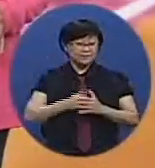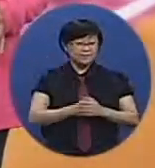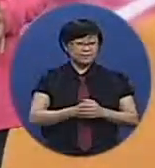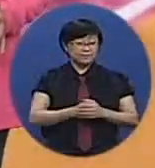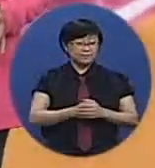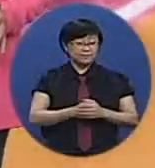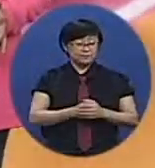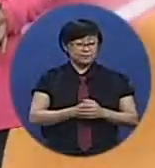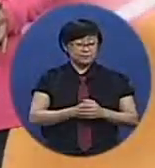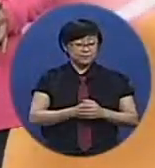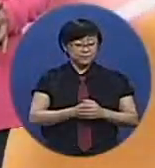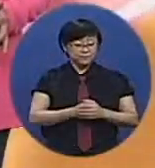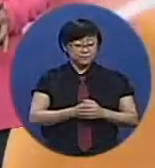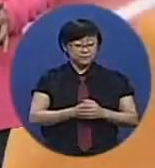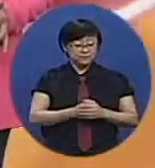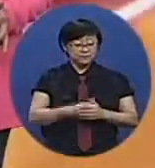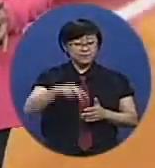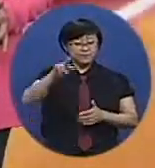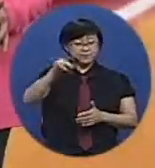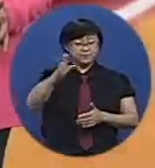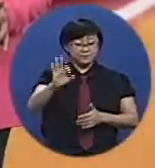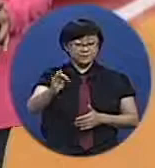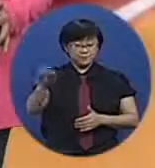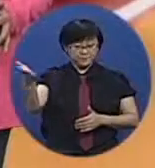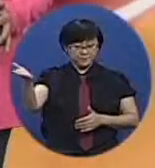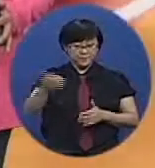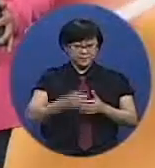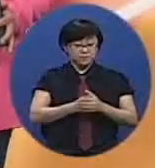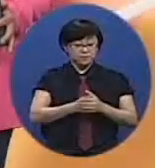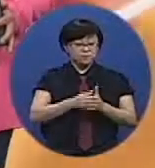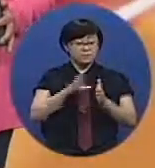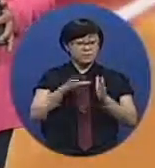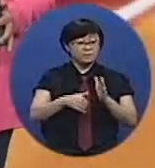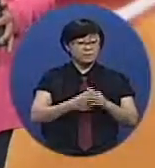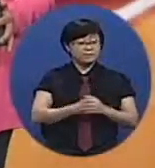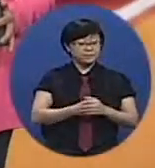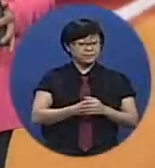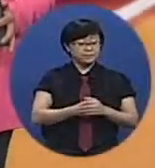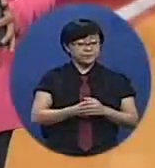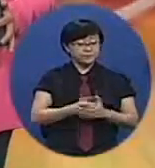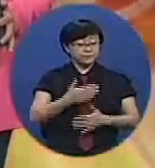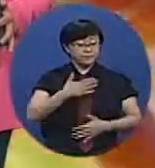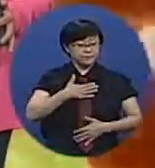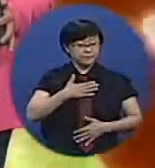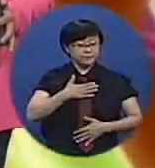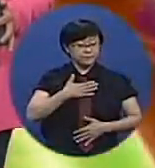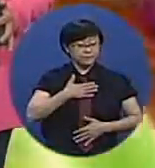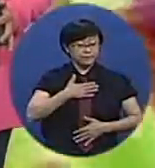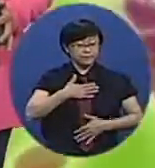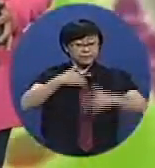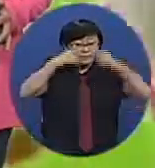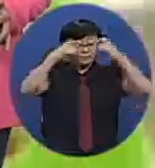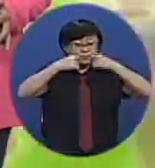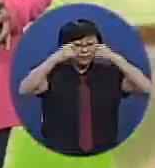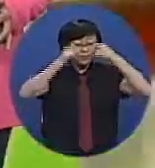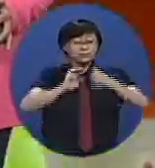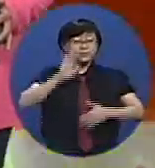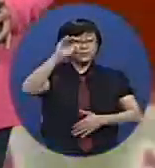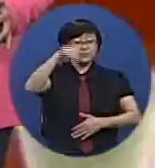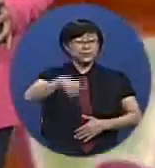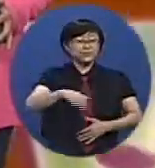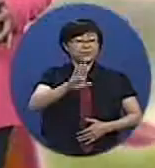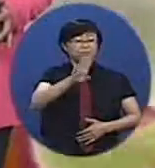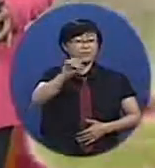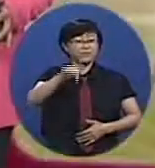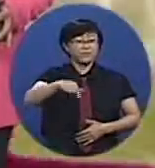그, 송 MC가 저기 하실 때. 네. 네. 제가 그, 울고 넘는 박달재를.